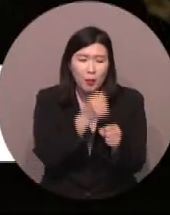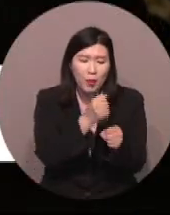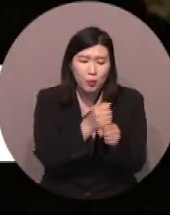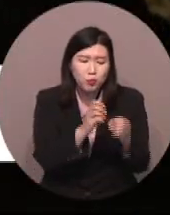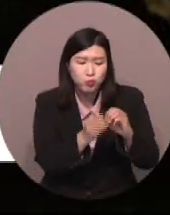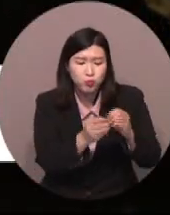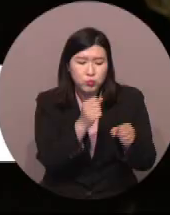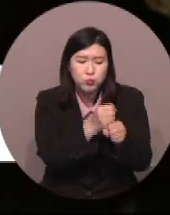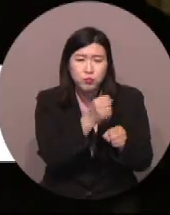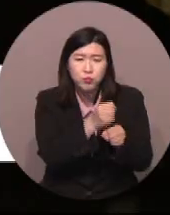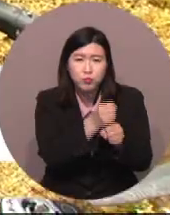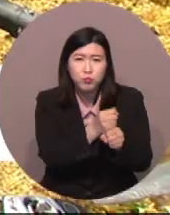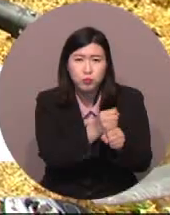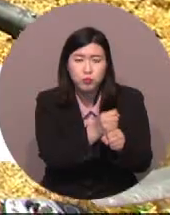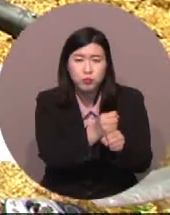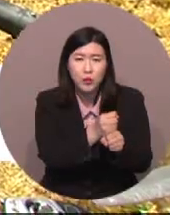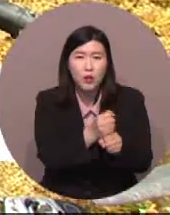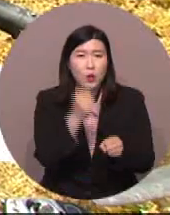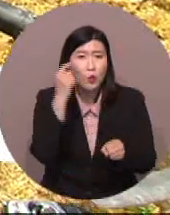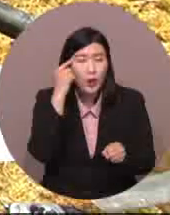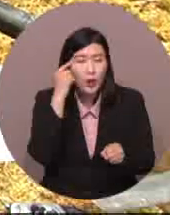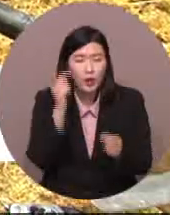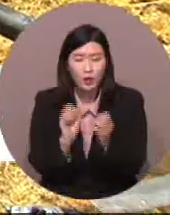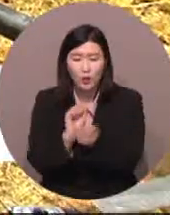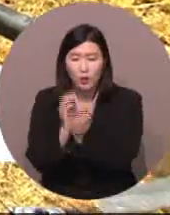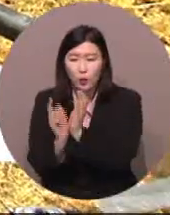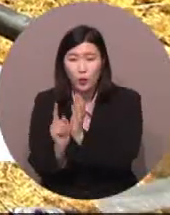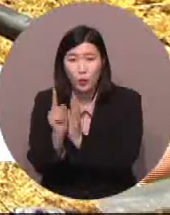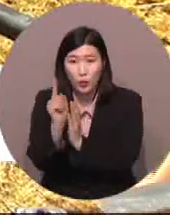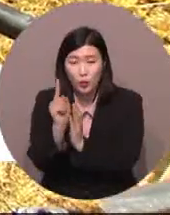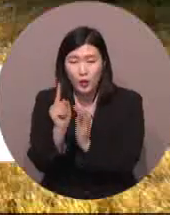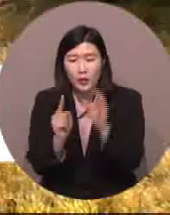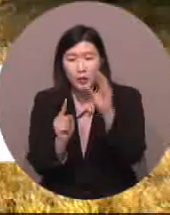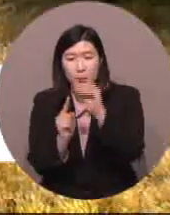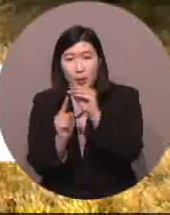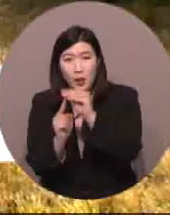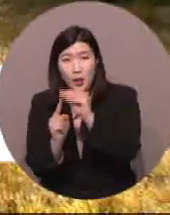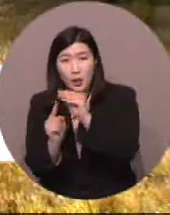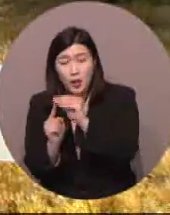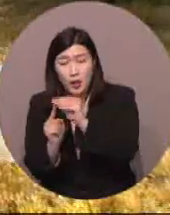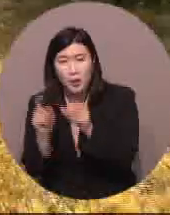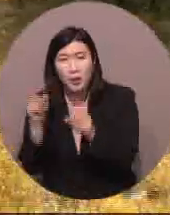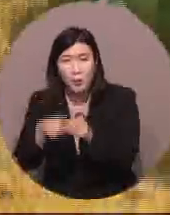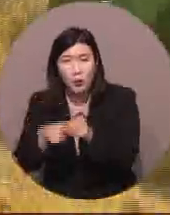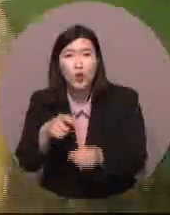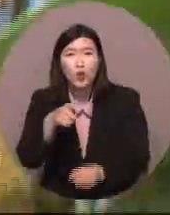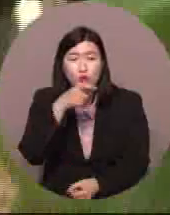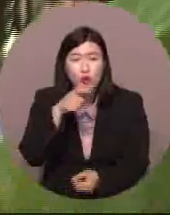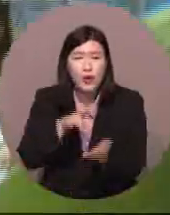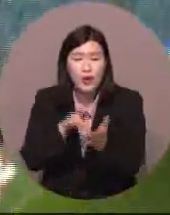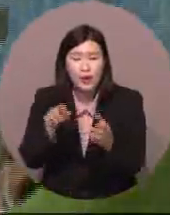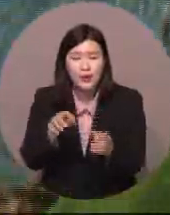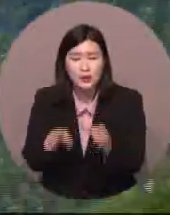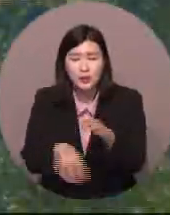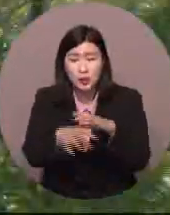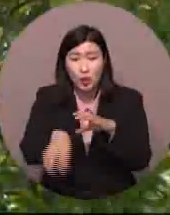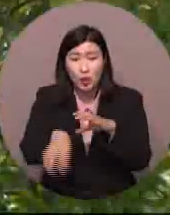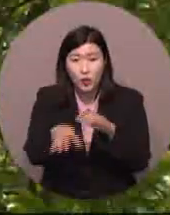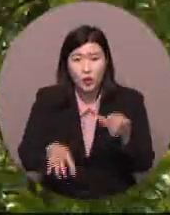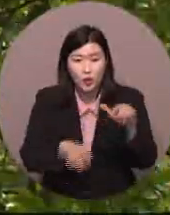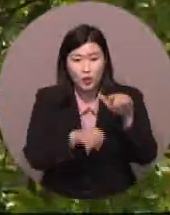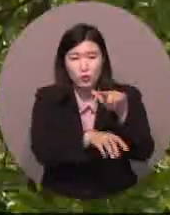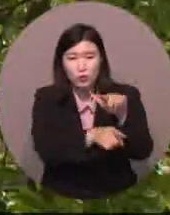한창입니다. 꽃가루가 꽃의 암술머리에 잘 붙어 수정되도록 물과 각종 약재를 섞어